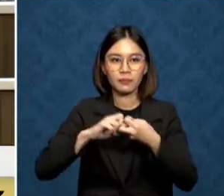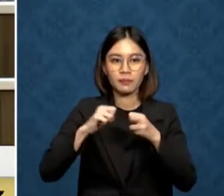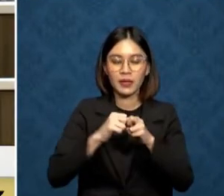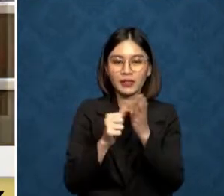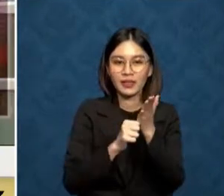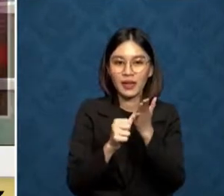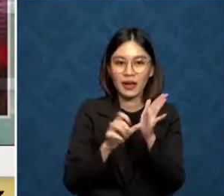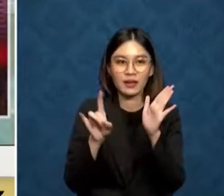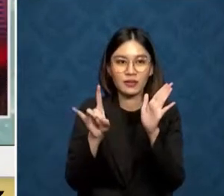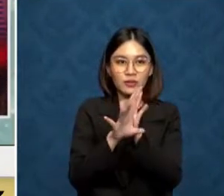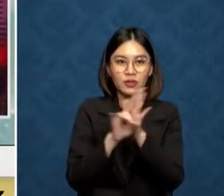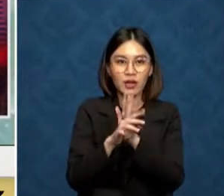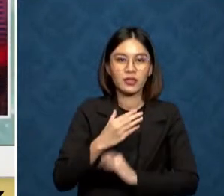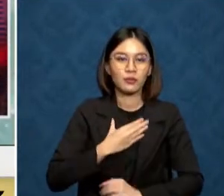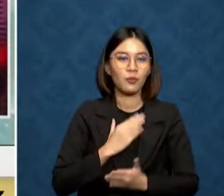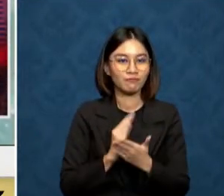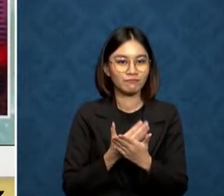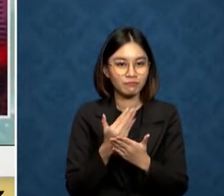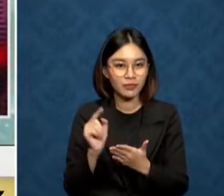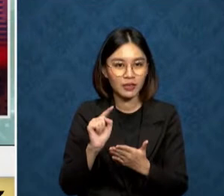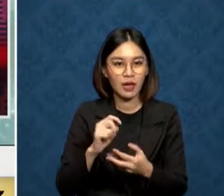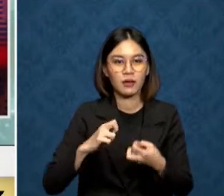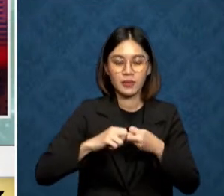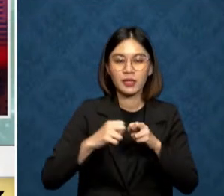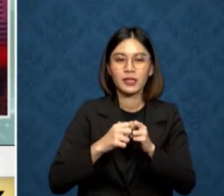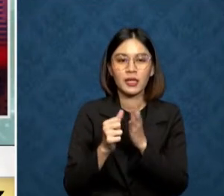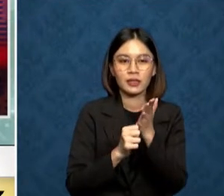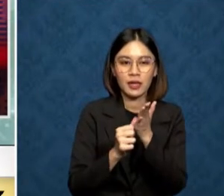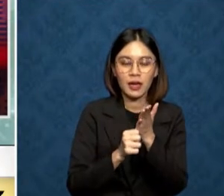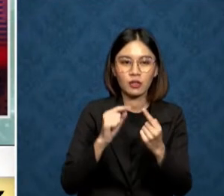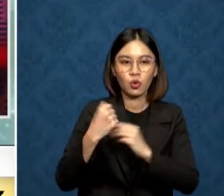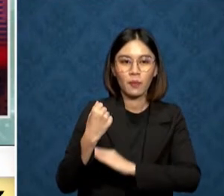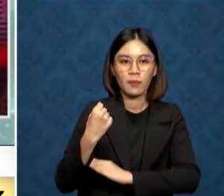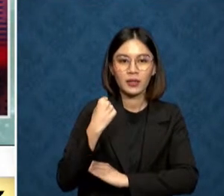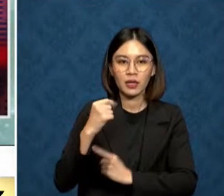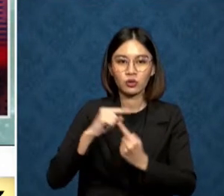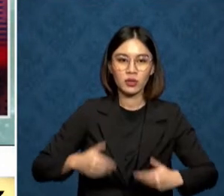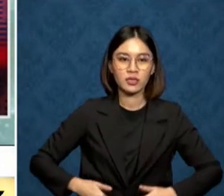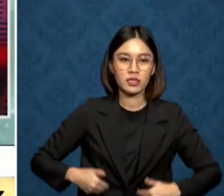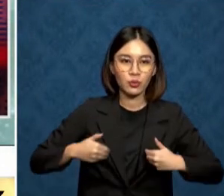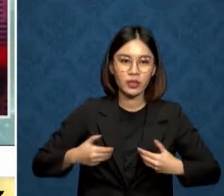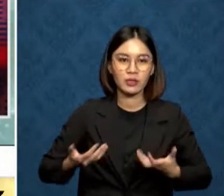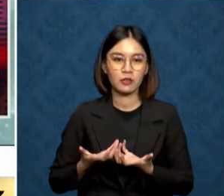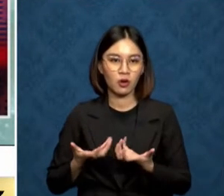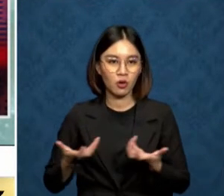หαในขอสุดท้ายทผมได้แ่งเอาไ้นะครันั่คือการแ้ขายปัหา คามมนคงในชีวิตและท subsidies